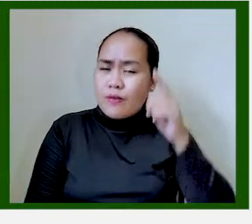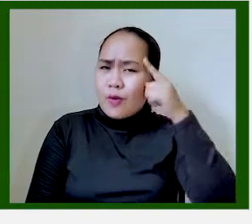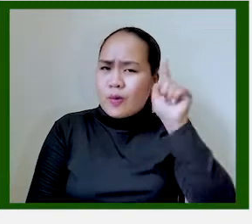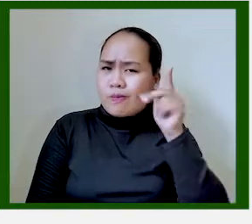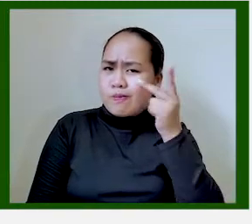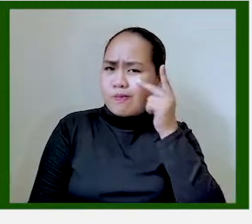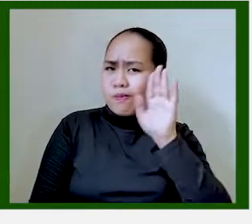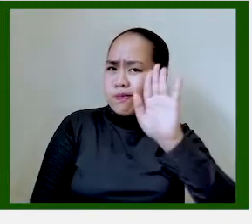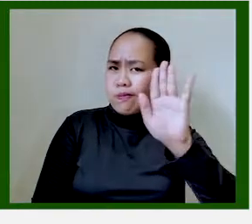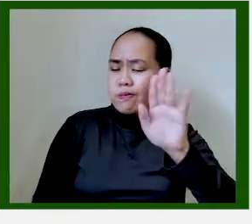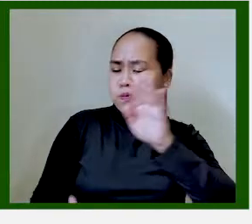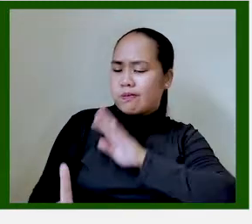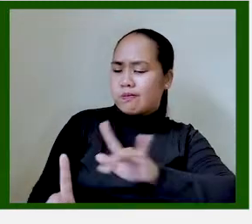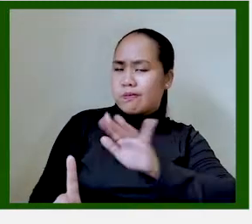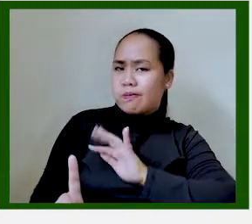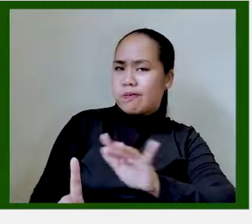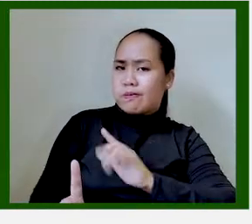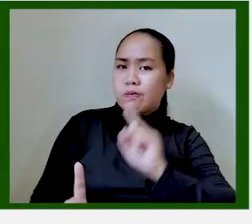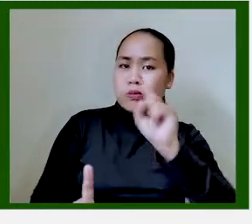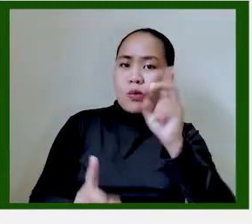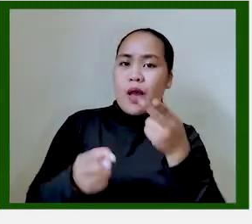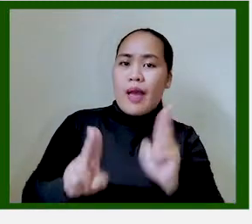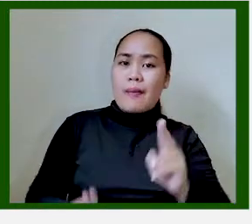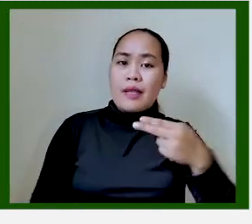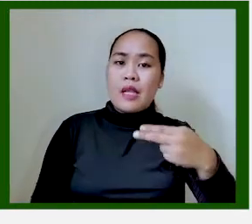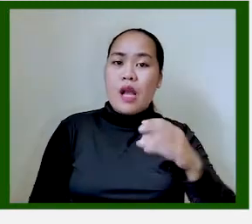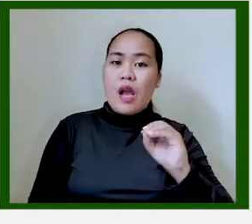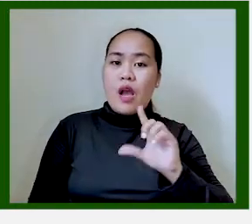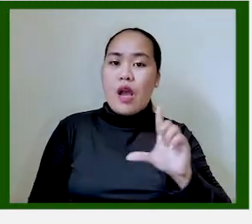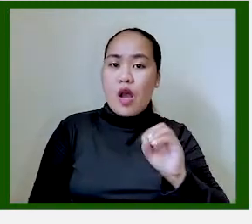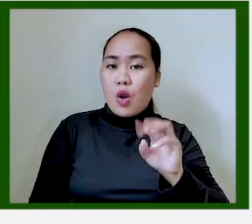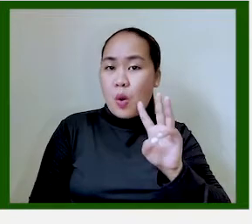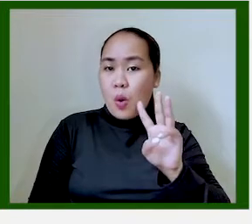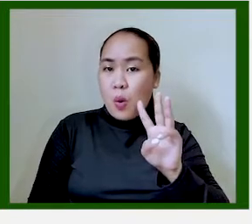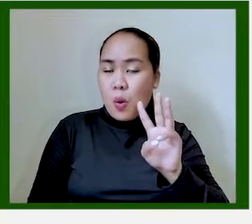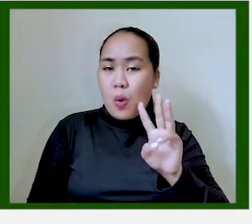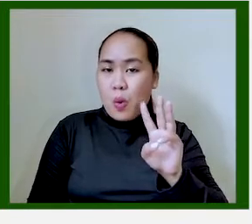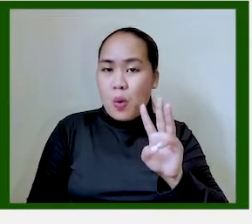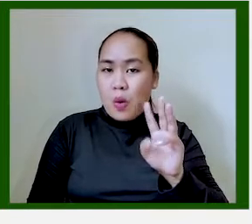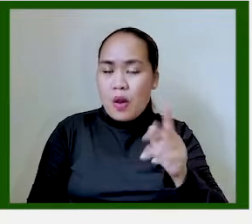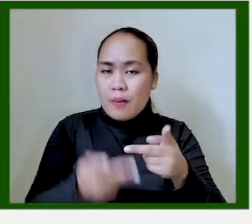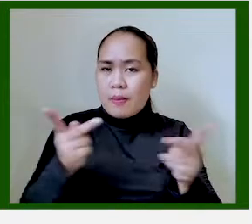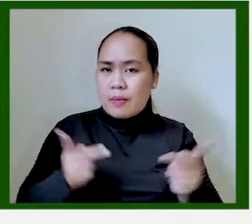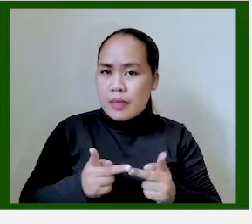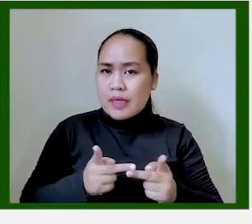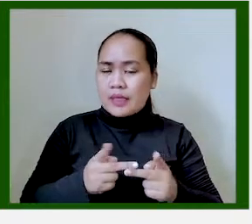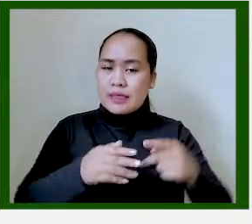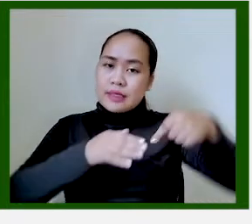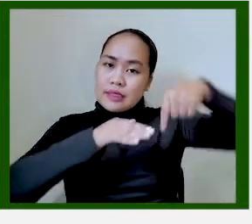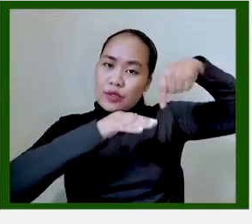may mga hollow areas sa ilalim ng kalsada. Kasi kung gagawa tayo ng repairs,